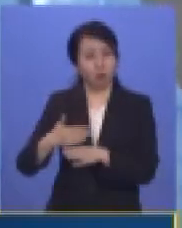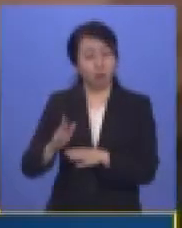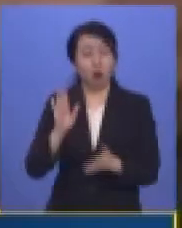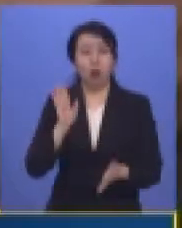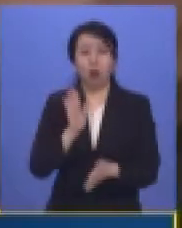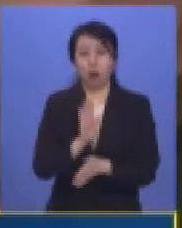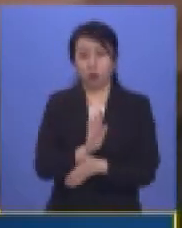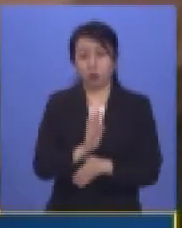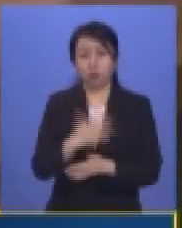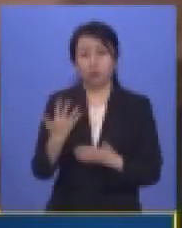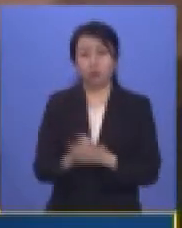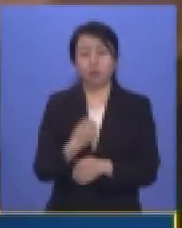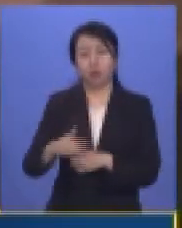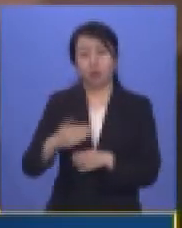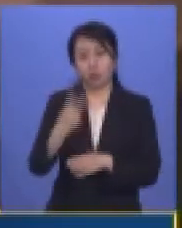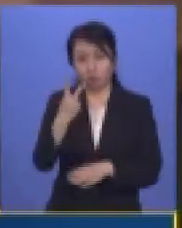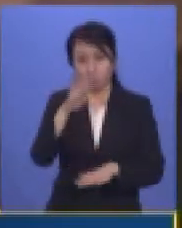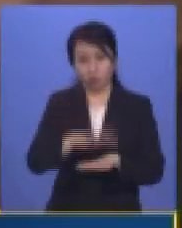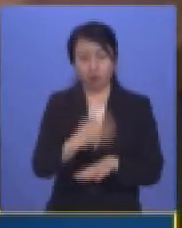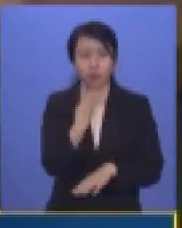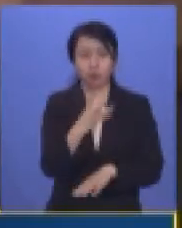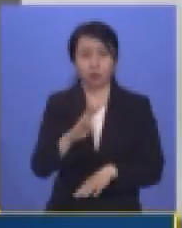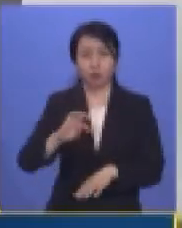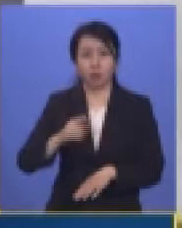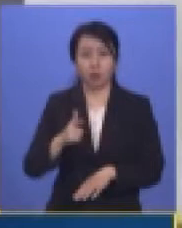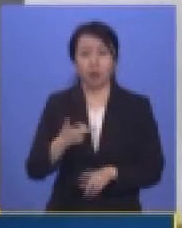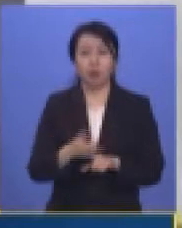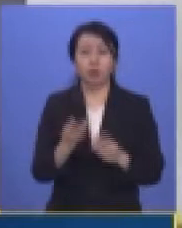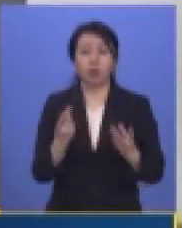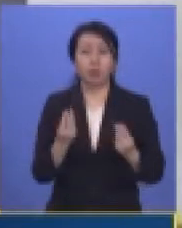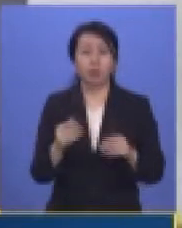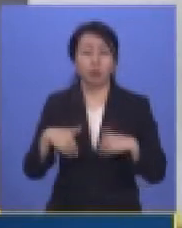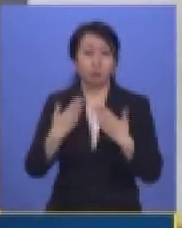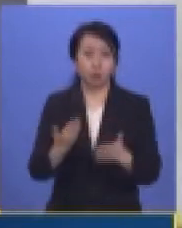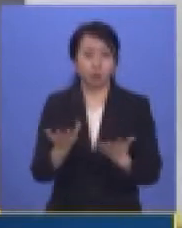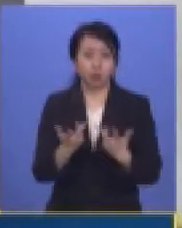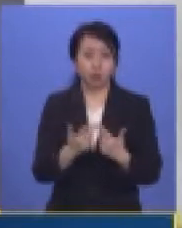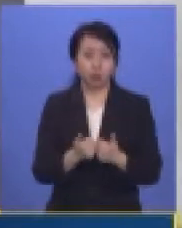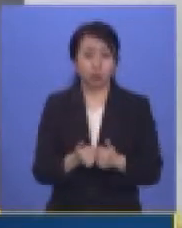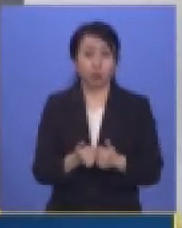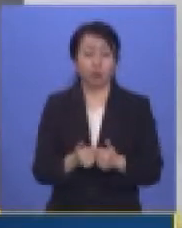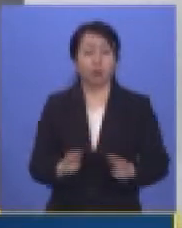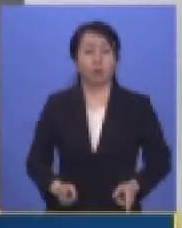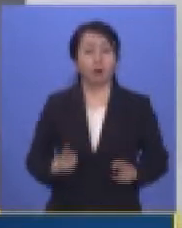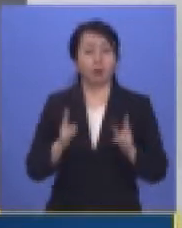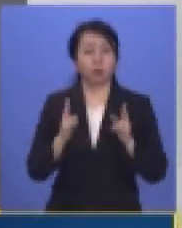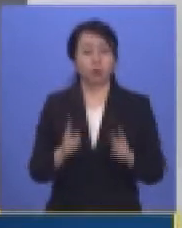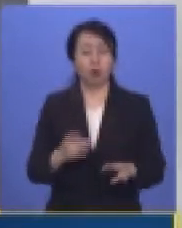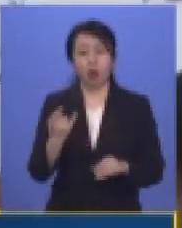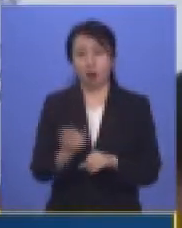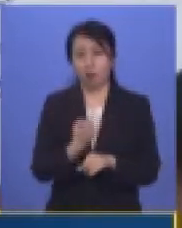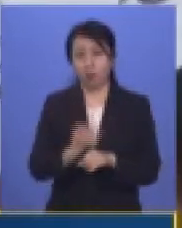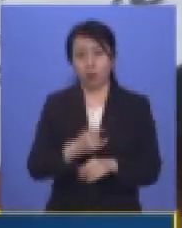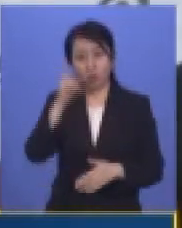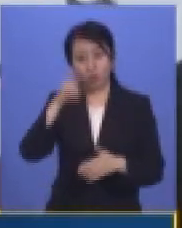указанию аферистов он взял кредиты в двух банках на 4 миллиона тенге. Эти деньги он перевел на счет, указанный преступниками. Об обмане